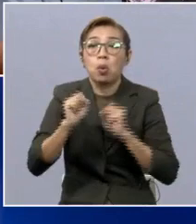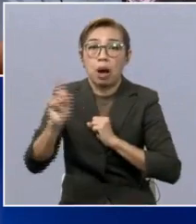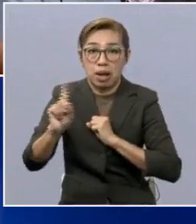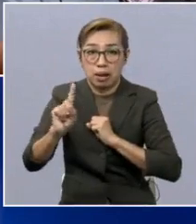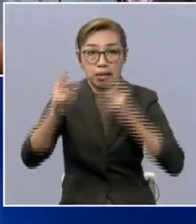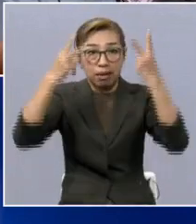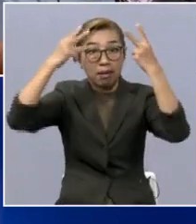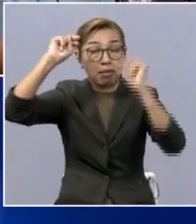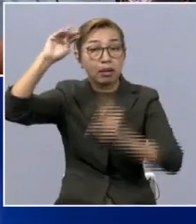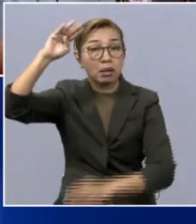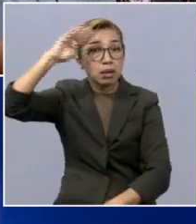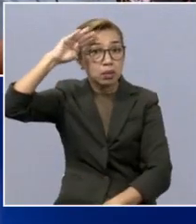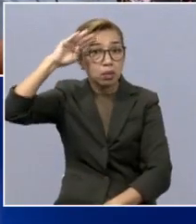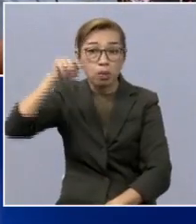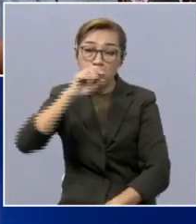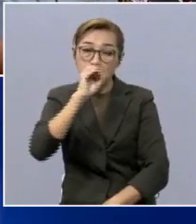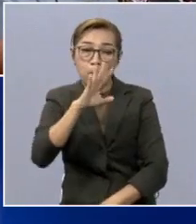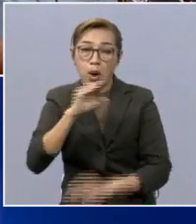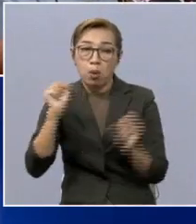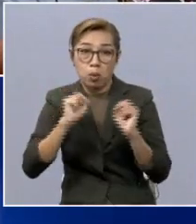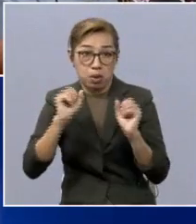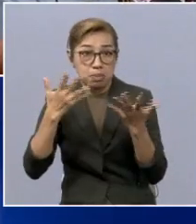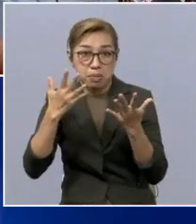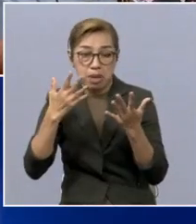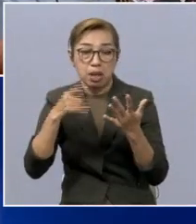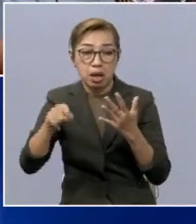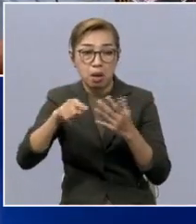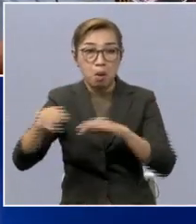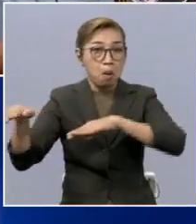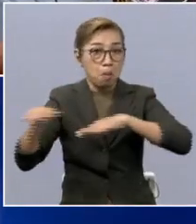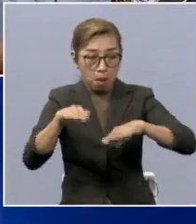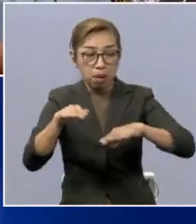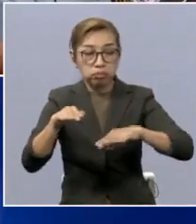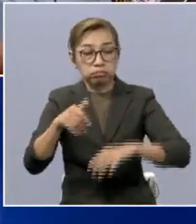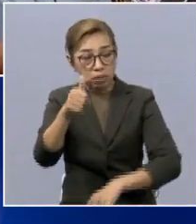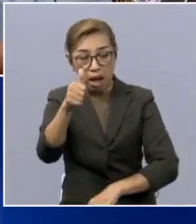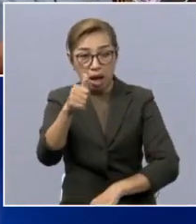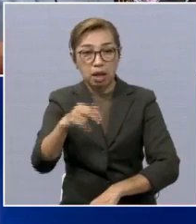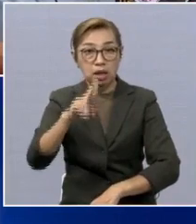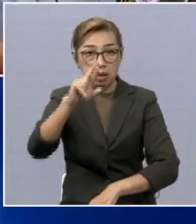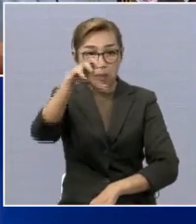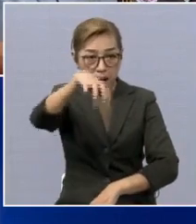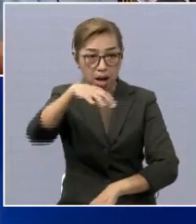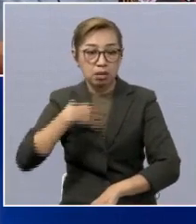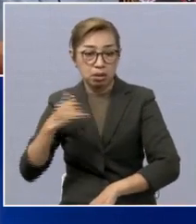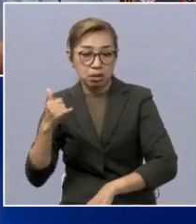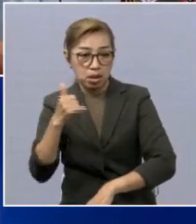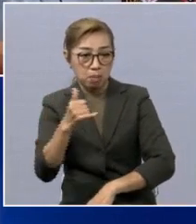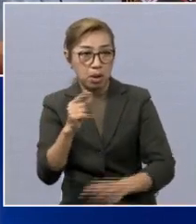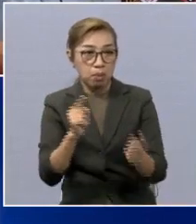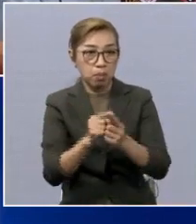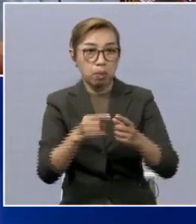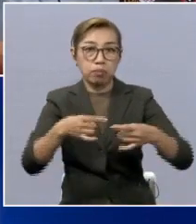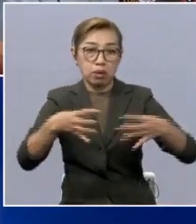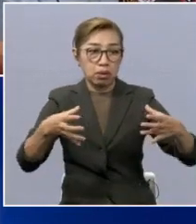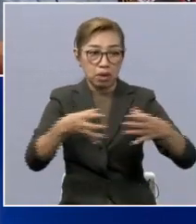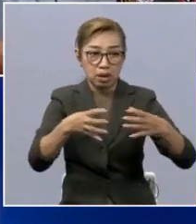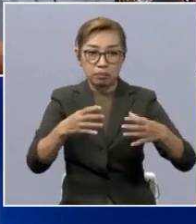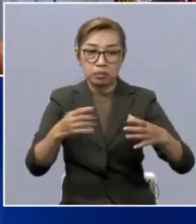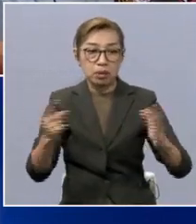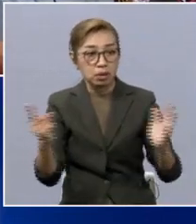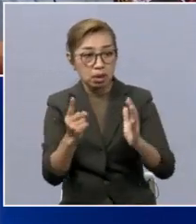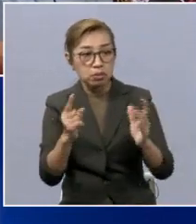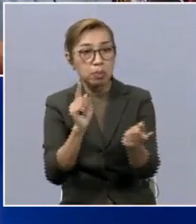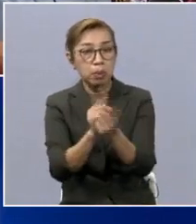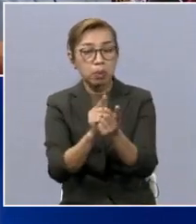ประยุทธ์จันทร์โอชานายกบอกไม่กลัวพร้อมสู้ทุกรูปแบบจะเดินเข้าสภามาเจอกันอีกสักครั้งจะเห็นเป็นอะไรไปเนี่ยนะครับก็เป็